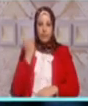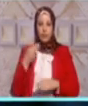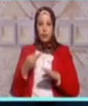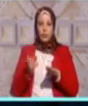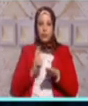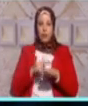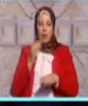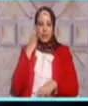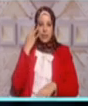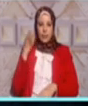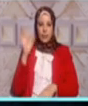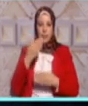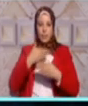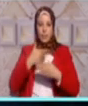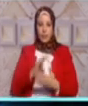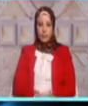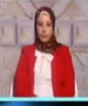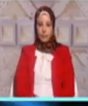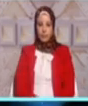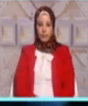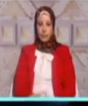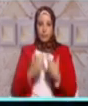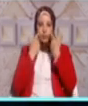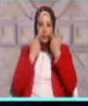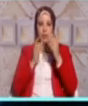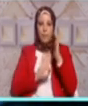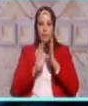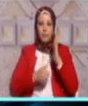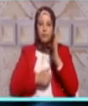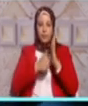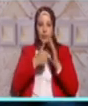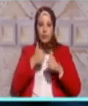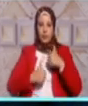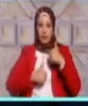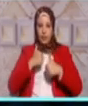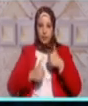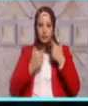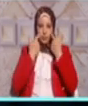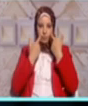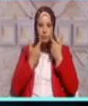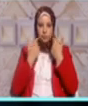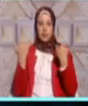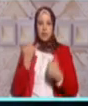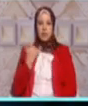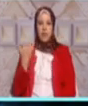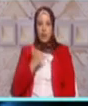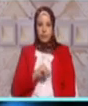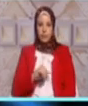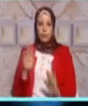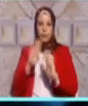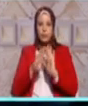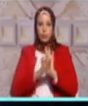من قبل. ده يدل على ان الامتحانات ظهرت في شكل منضبط في